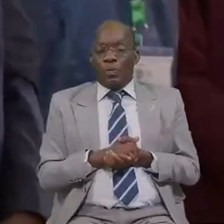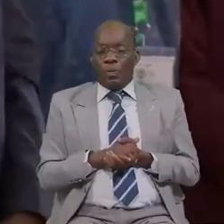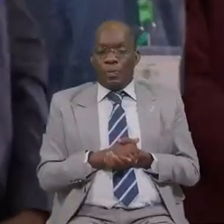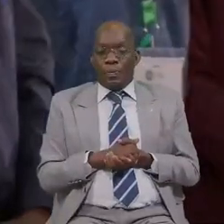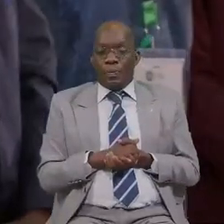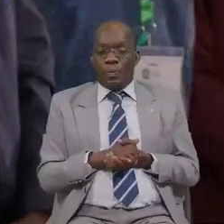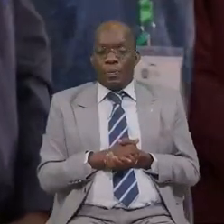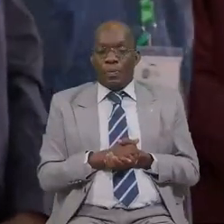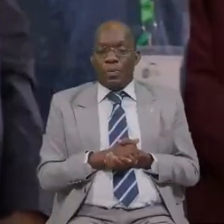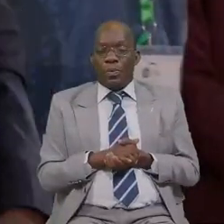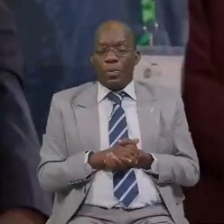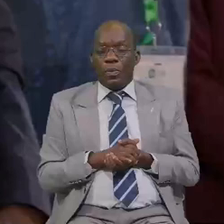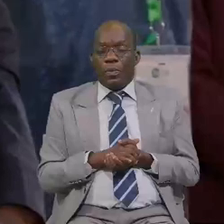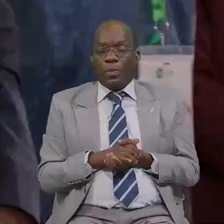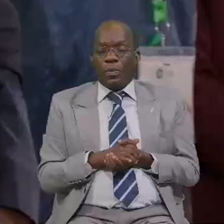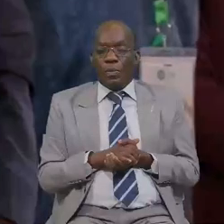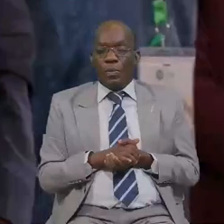Les bons soldats de Christ,